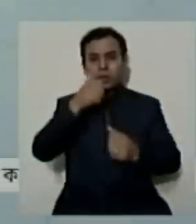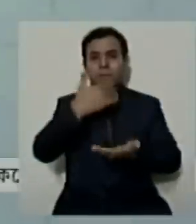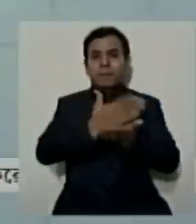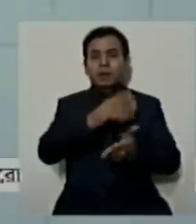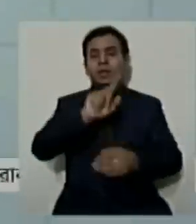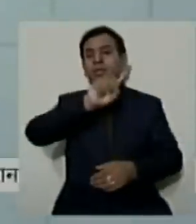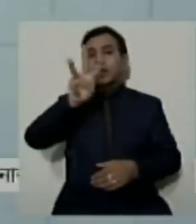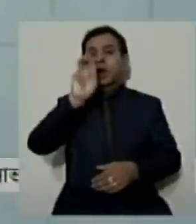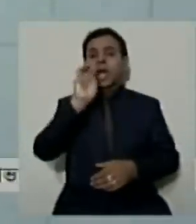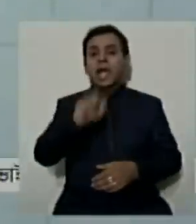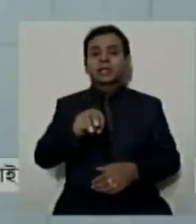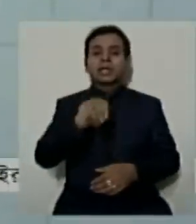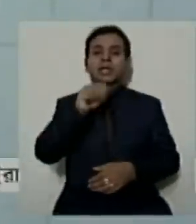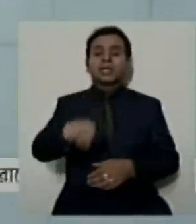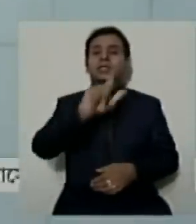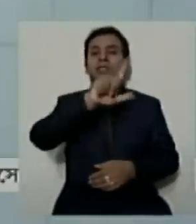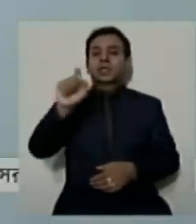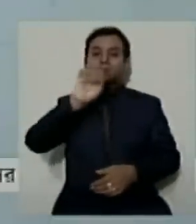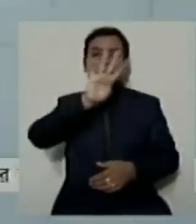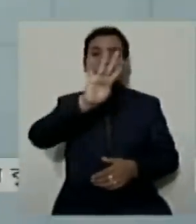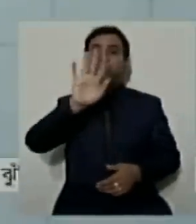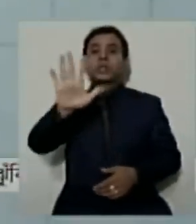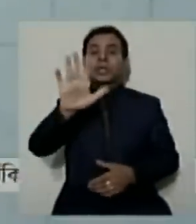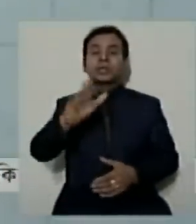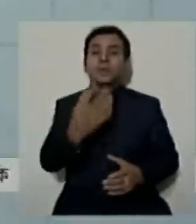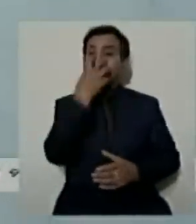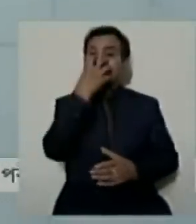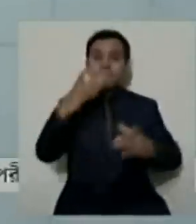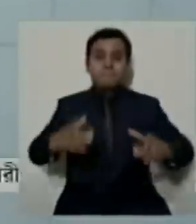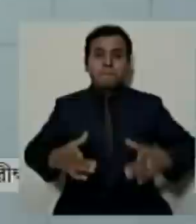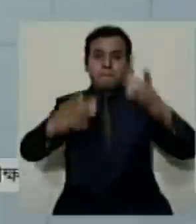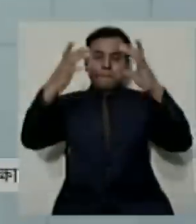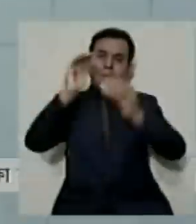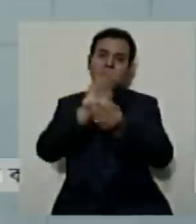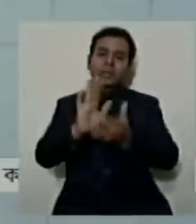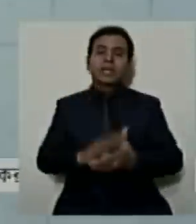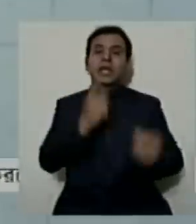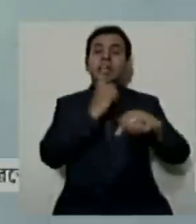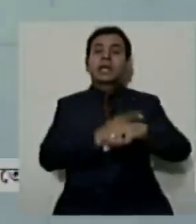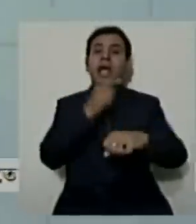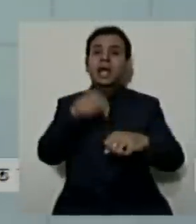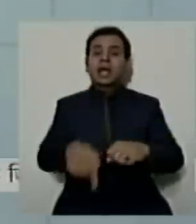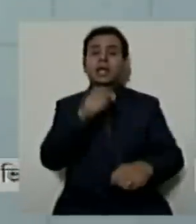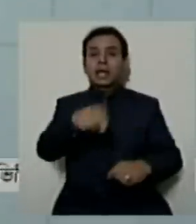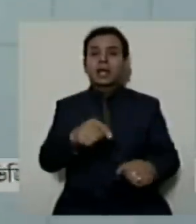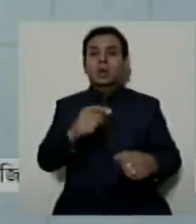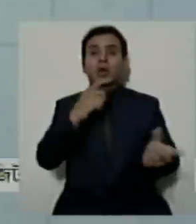ঢাকার কুর্মিটোলা জেনারেল হাসপাতাল এবং কুয়েত মুক্তি হাসপাতালেও অক্সিজেন সিলিন্ডারের কোনো ঘাটতি বা সংকট